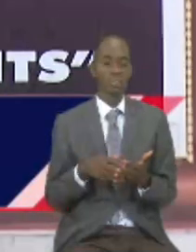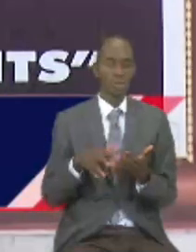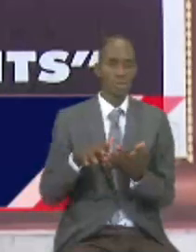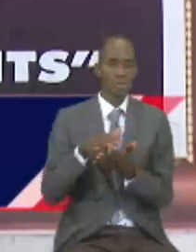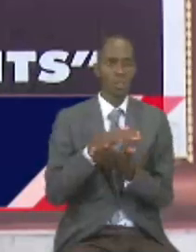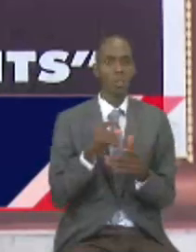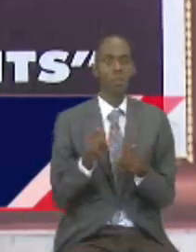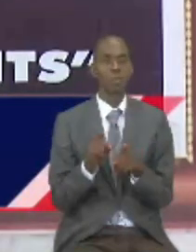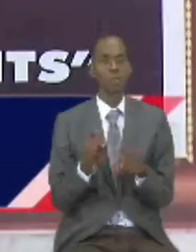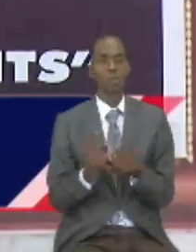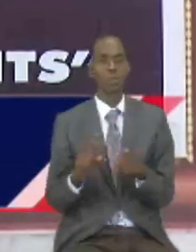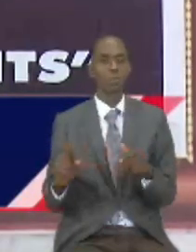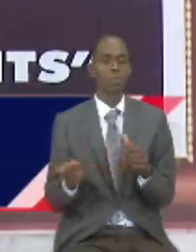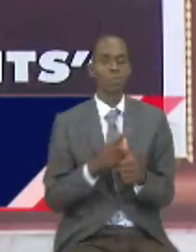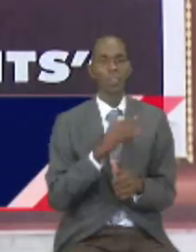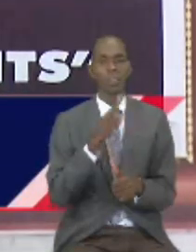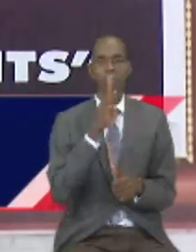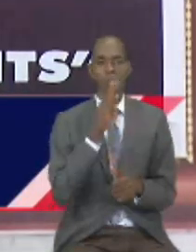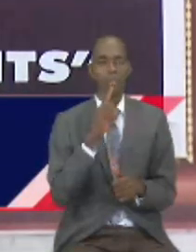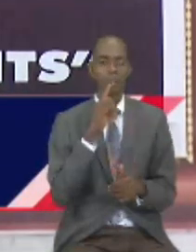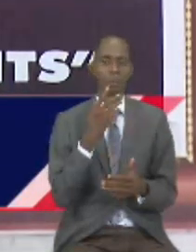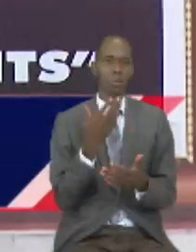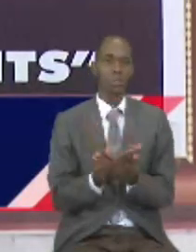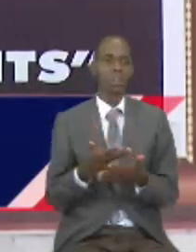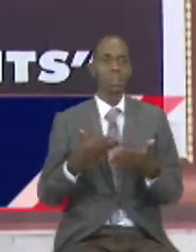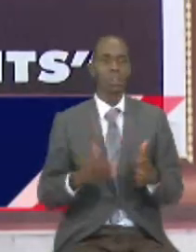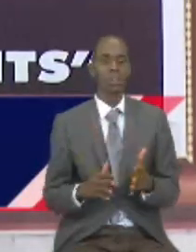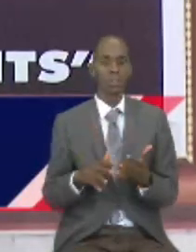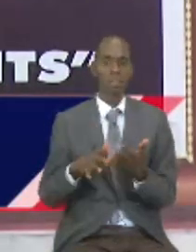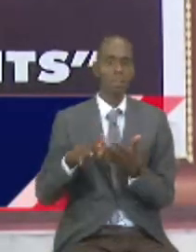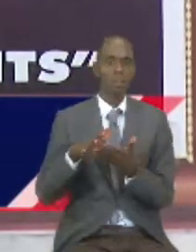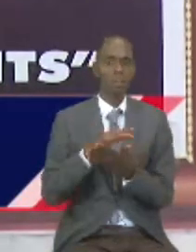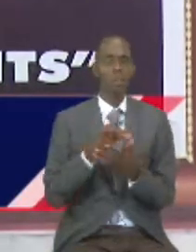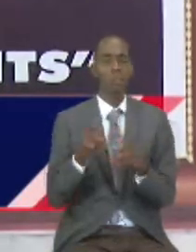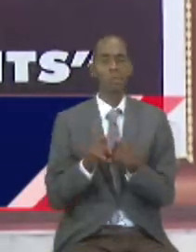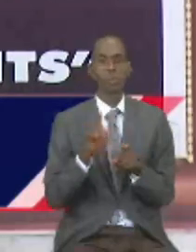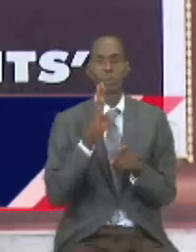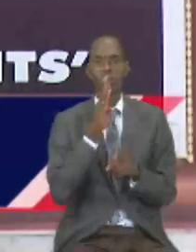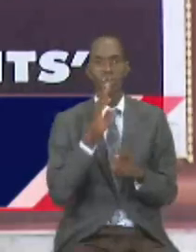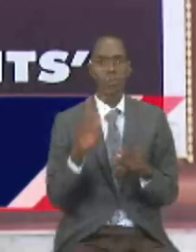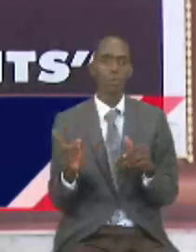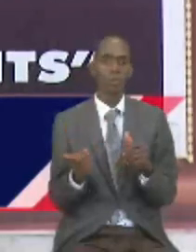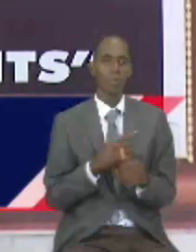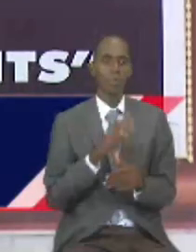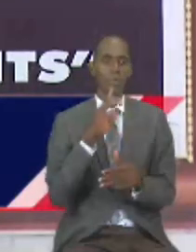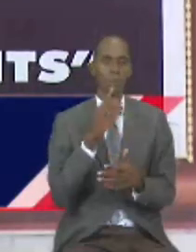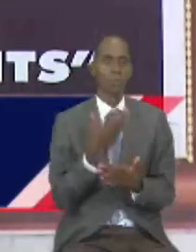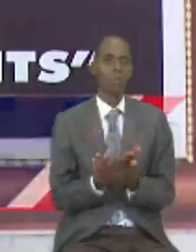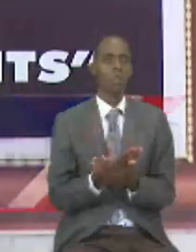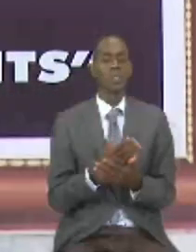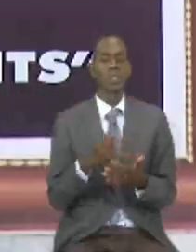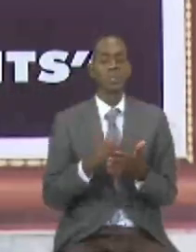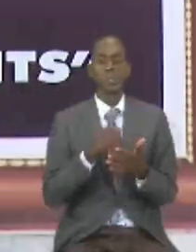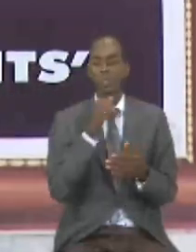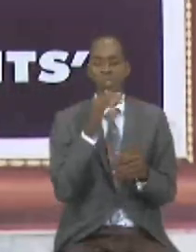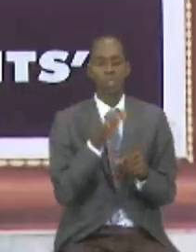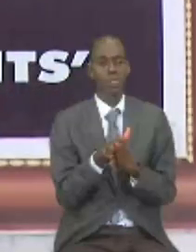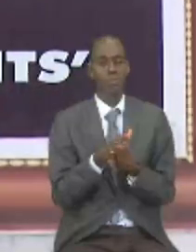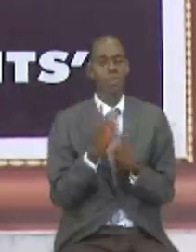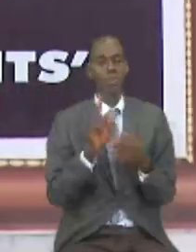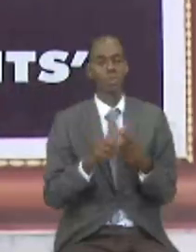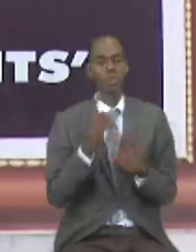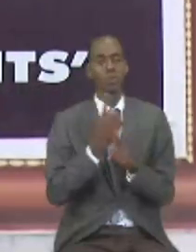éprouve d'abord. Qu'on les prouve d'abord. Cela